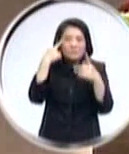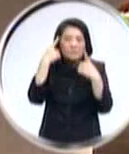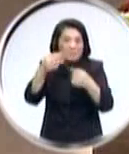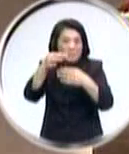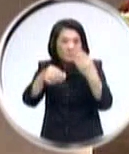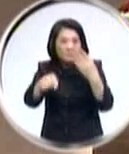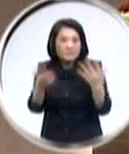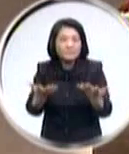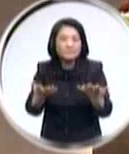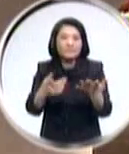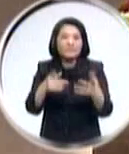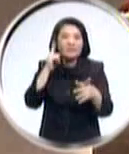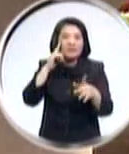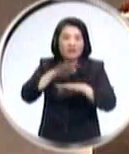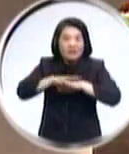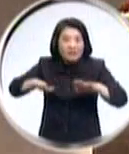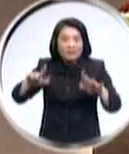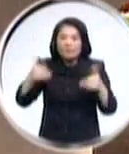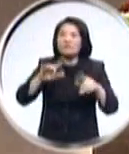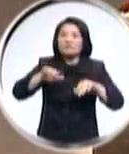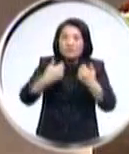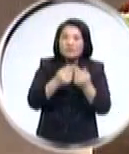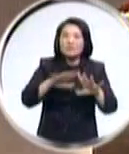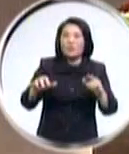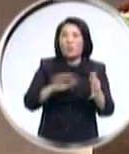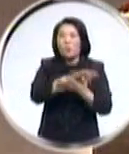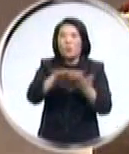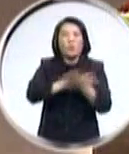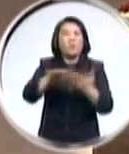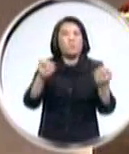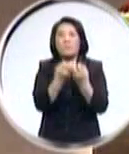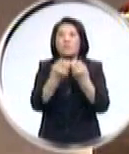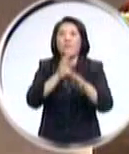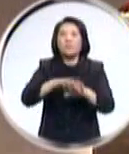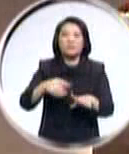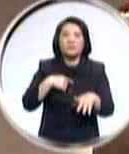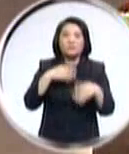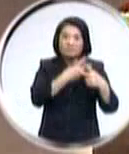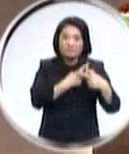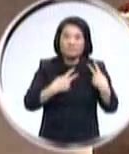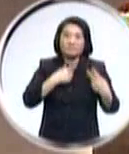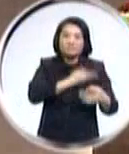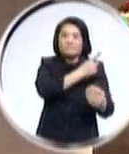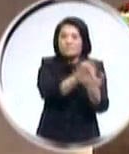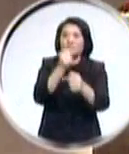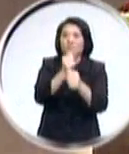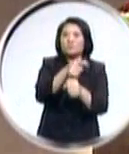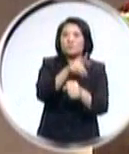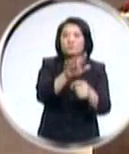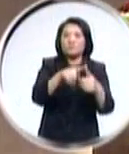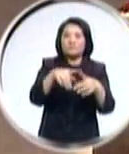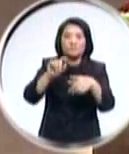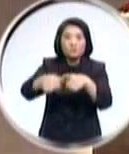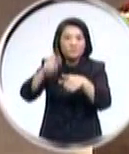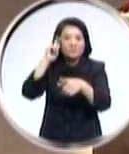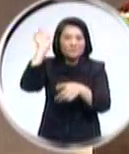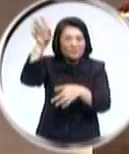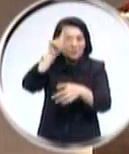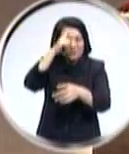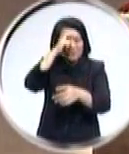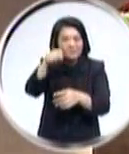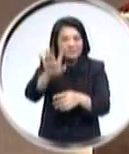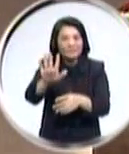定，反而是社会纷扰的开始。蔡英文会让大家有工作，让产业有远景，让